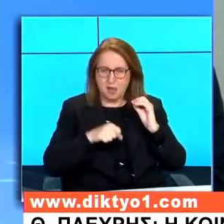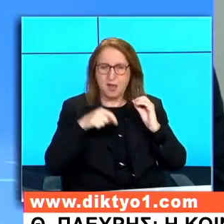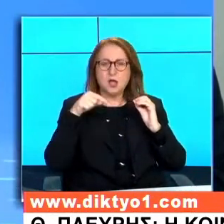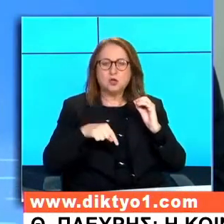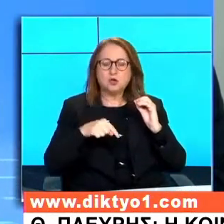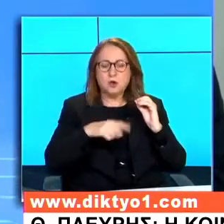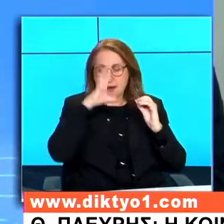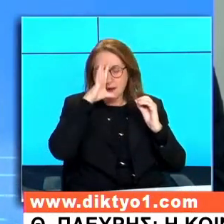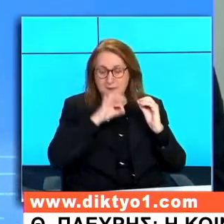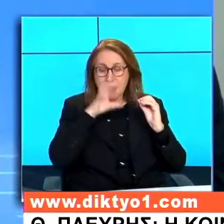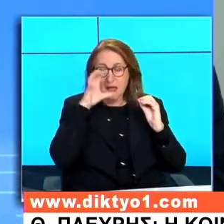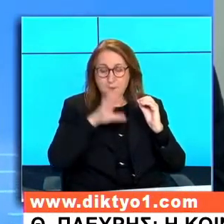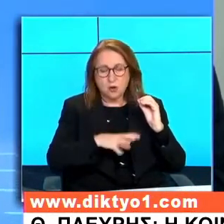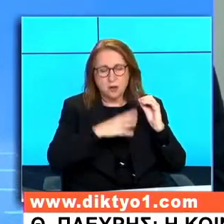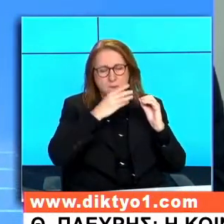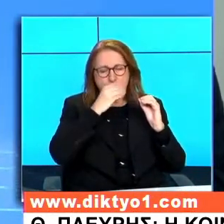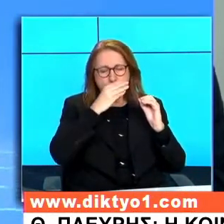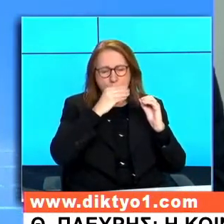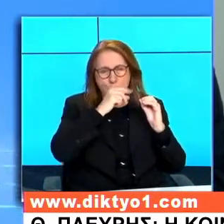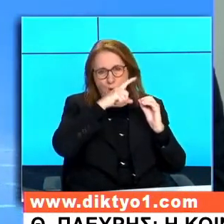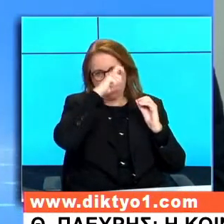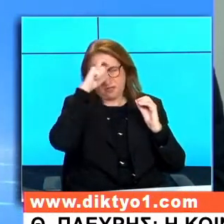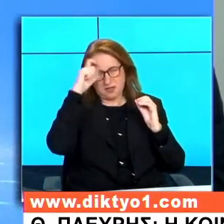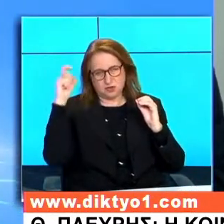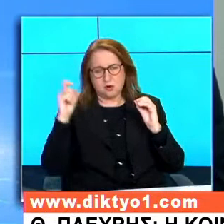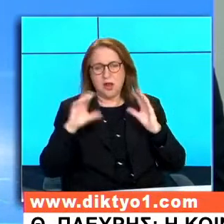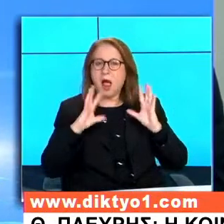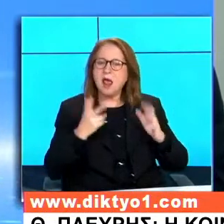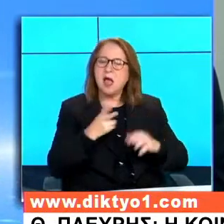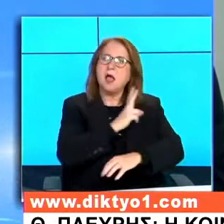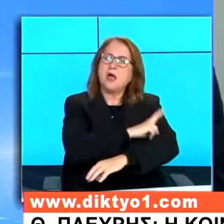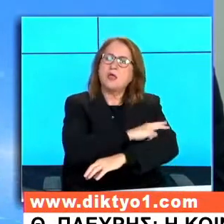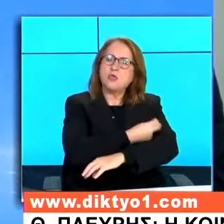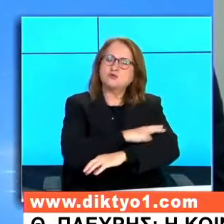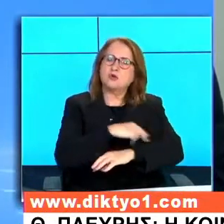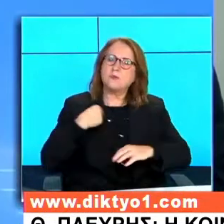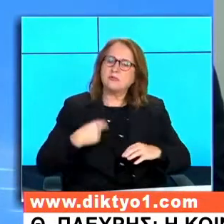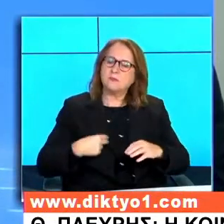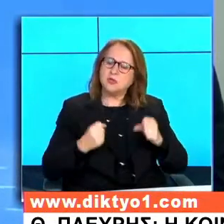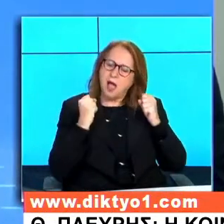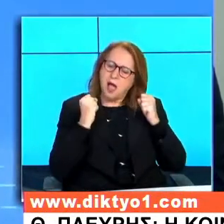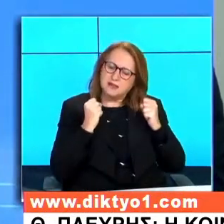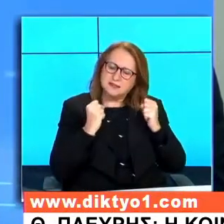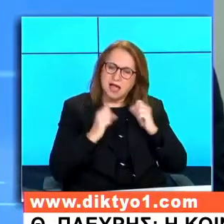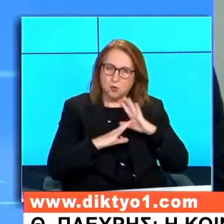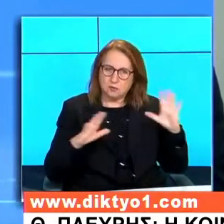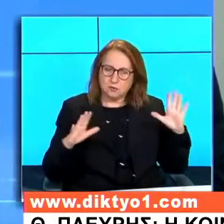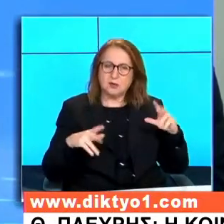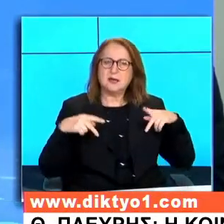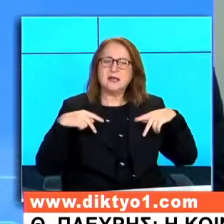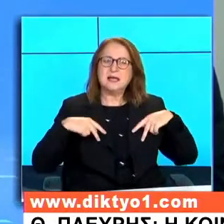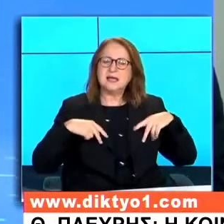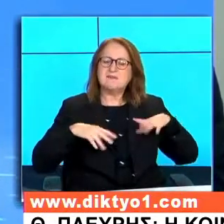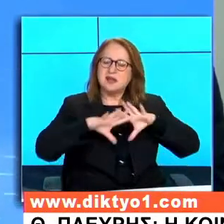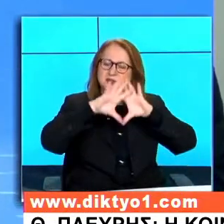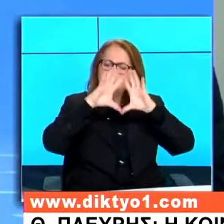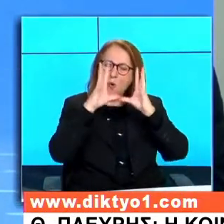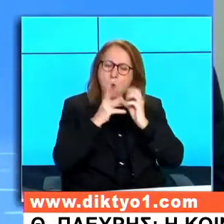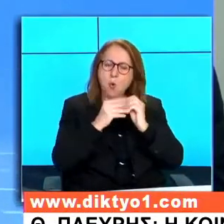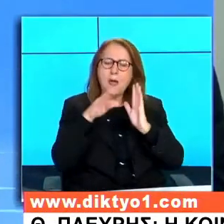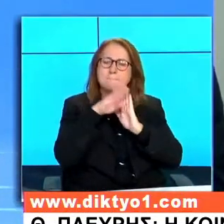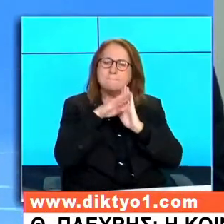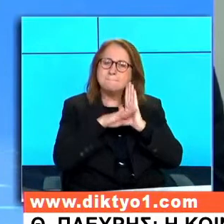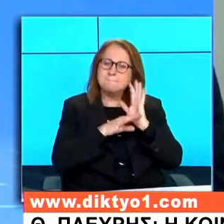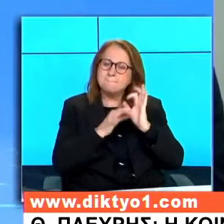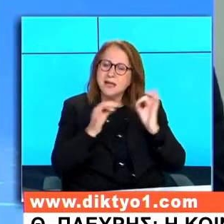οι καταστάσεις, όμως το Εθνικό Σύστημα Υγείας αντέχει και η κυβέρνηση έχει πάρει όλα τα μέτρα που αφορούν και στο κομμάτι